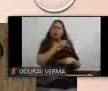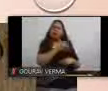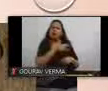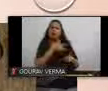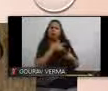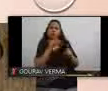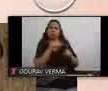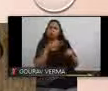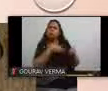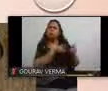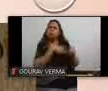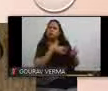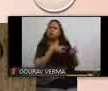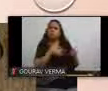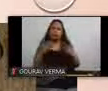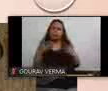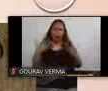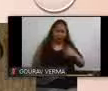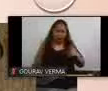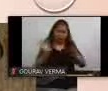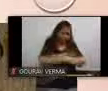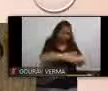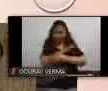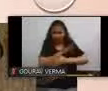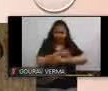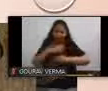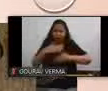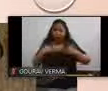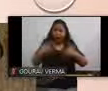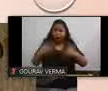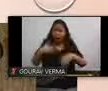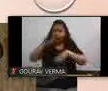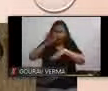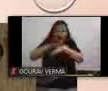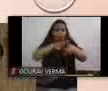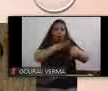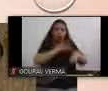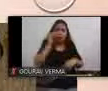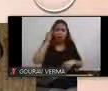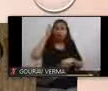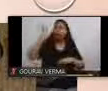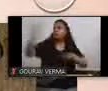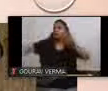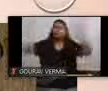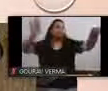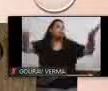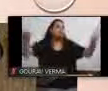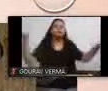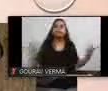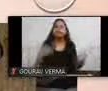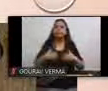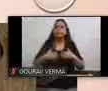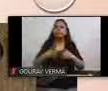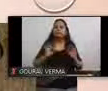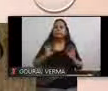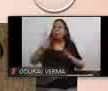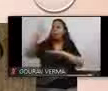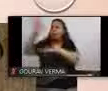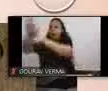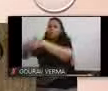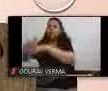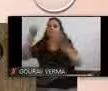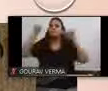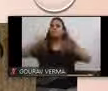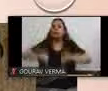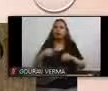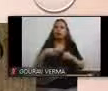जिससे उनको स्टिमुलेशन मिलता है, क्योंकि अगल बगल की चीजों में तो उनको इंटरेस्ट ही नहीं है, उनको समझ में ही नहीं आ रहा है.